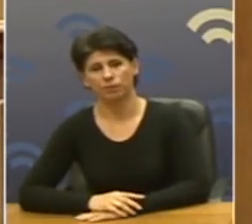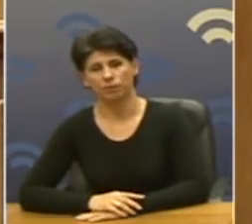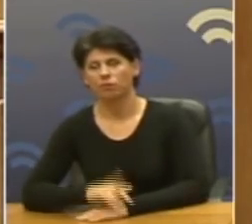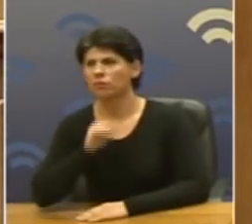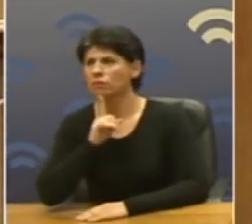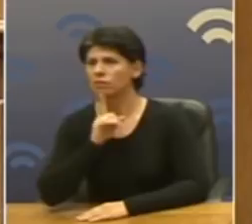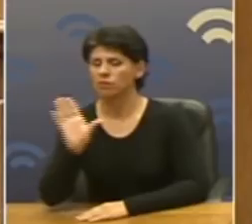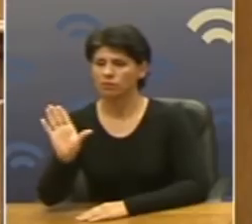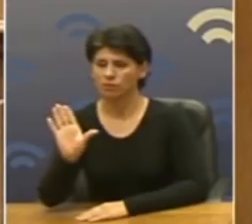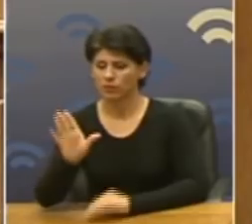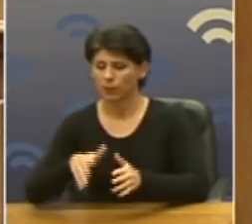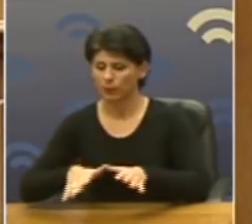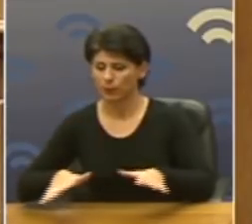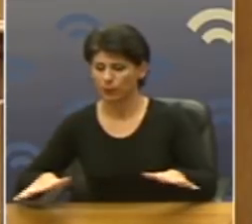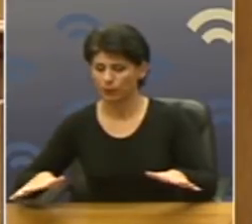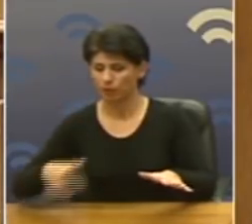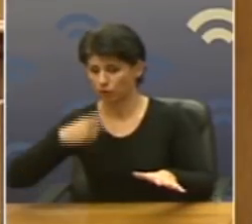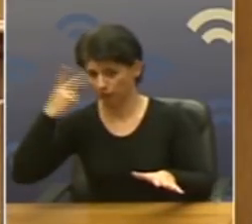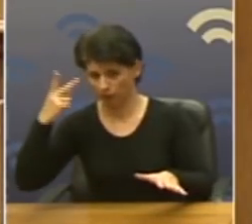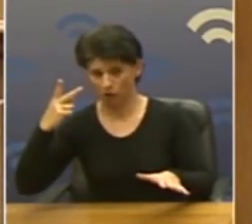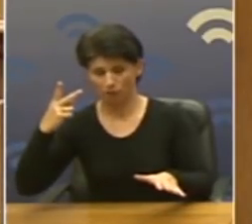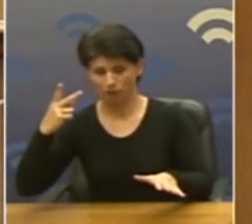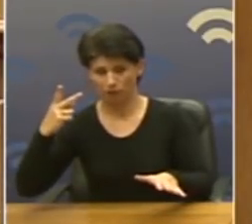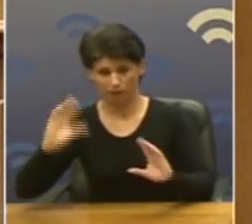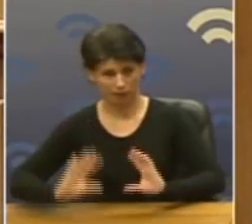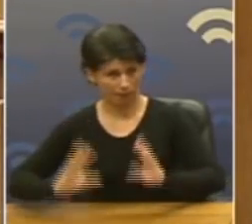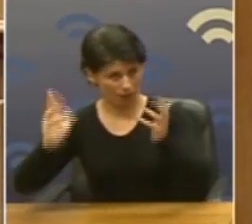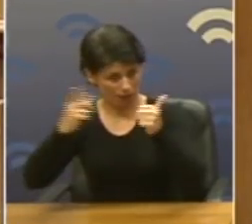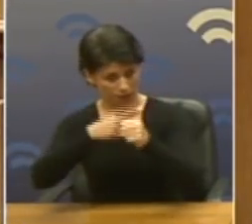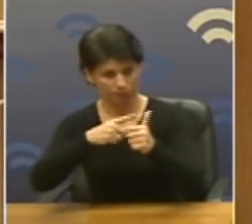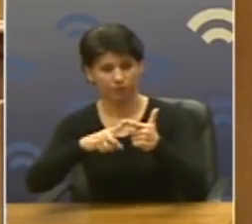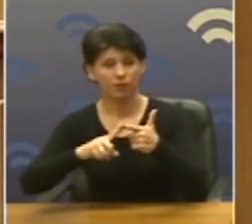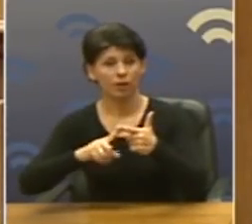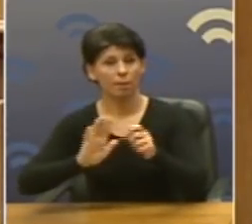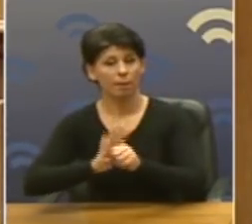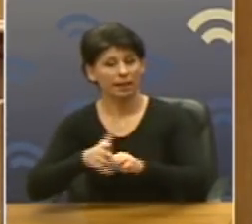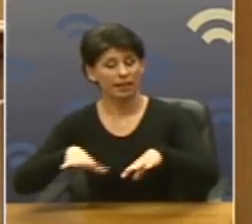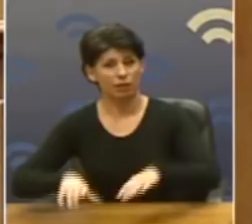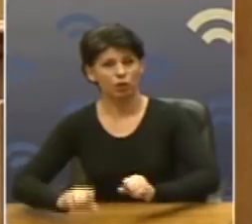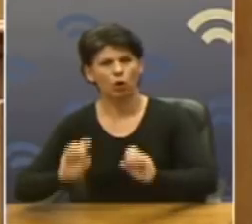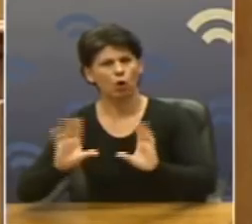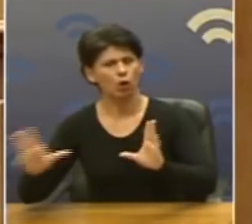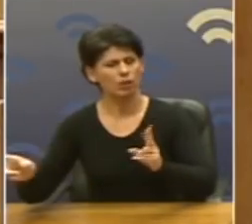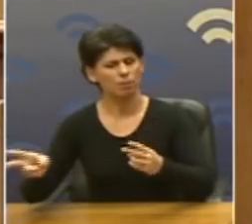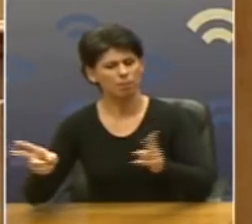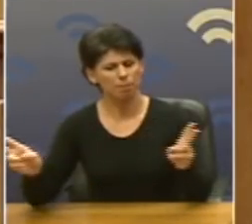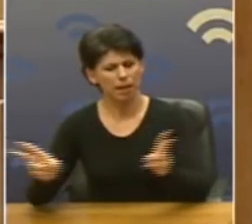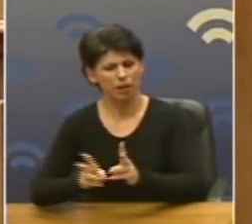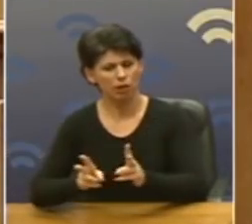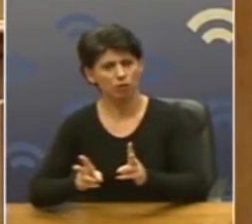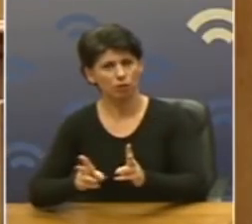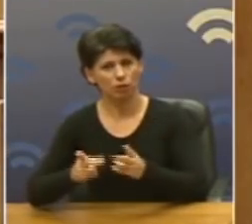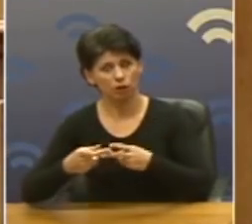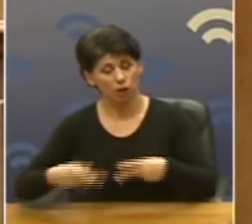όπως η διεύρυνση του δικαιώματος της απεργίας, η πλήρης κατοχύρωση χωρίς περιορισμούς των